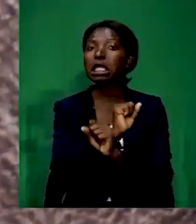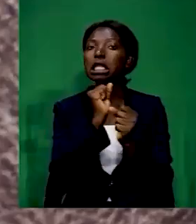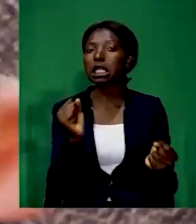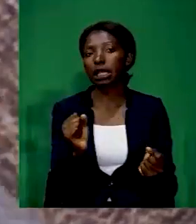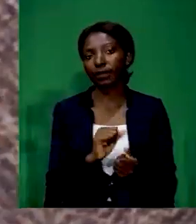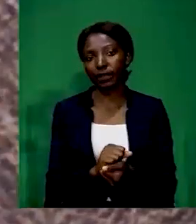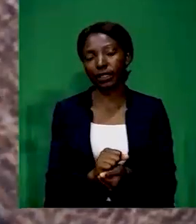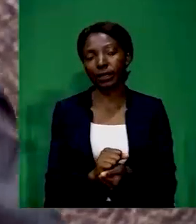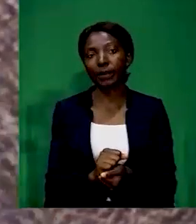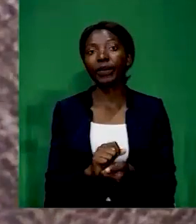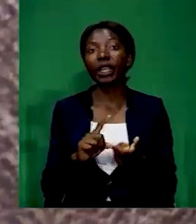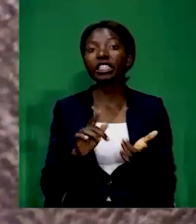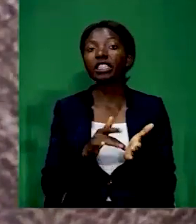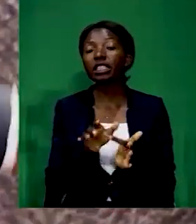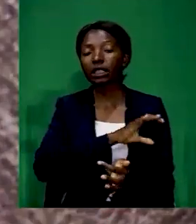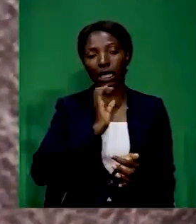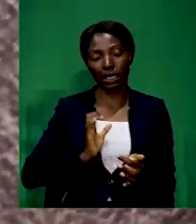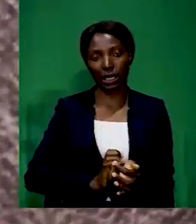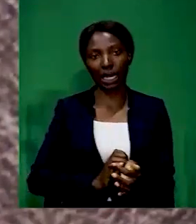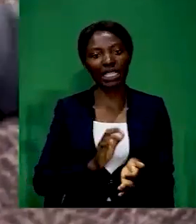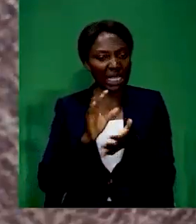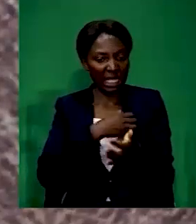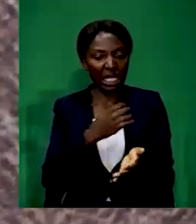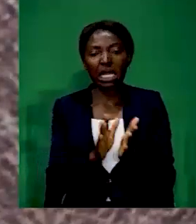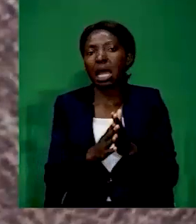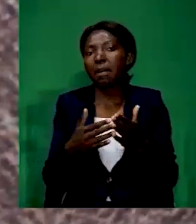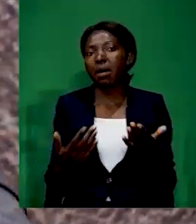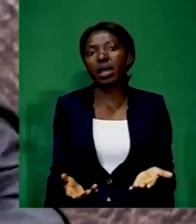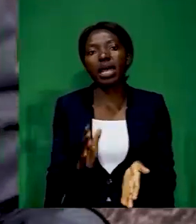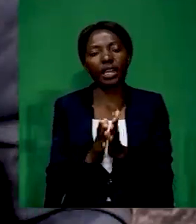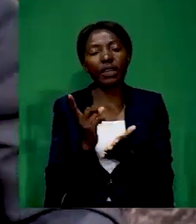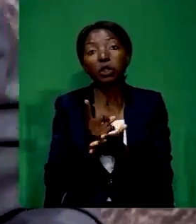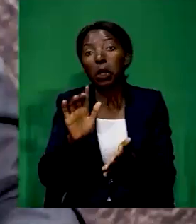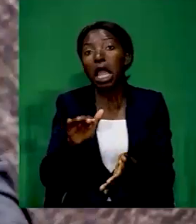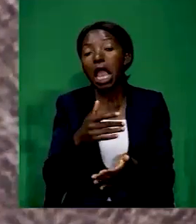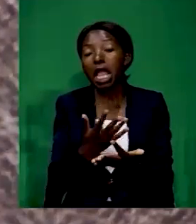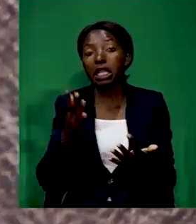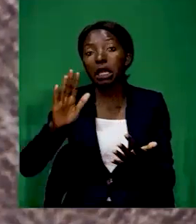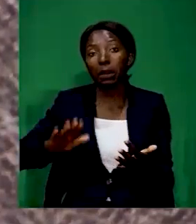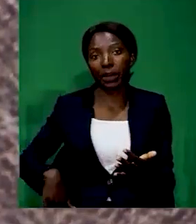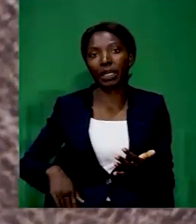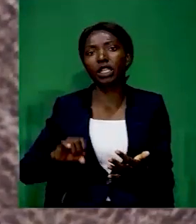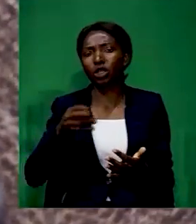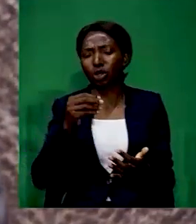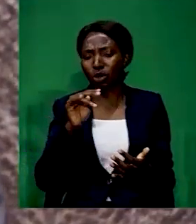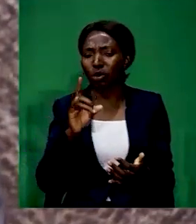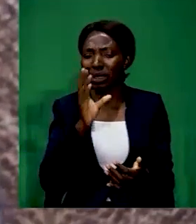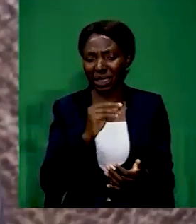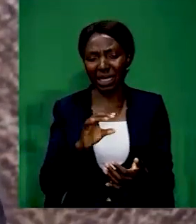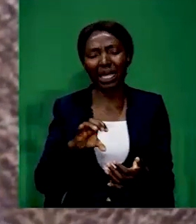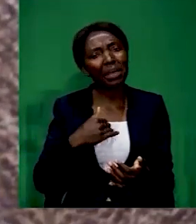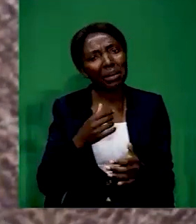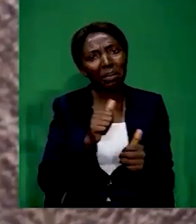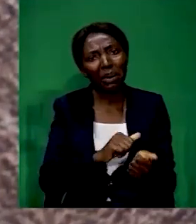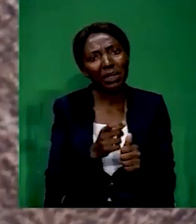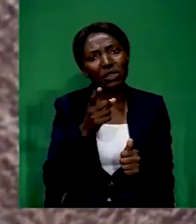ndiye unoponeswa nyangwe naKristu asina chakaipa chakaitika Jona akati matindingabva ndakubhabhatidza here